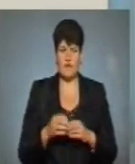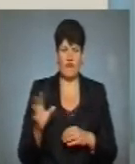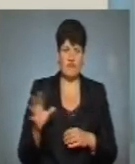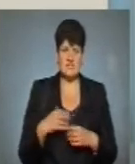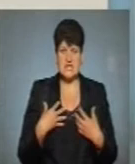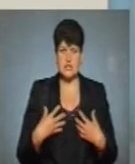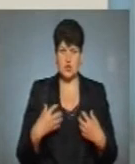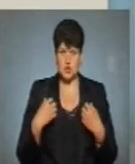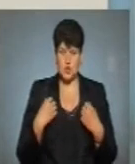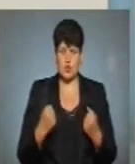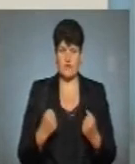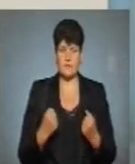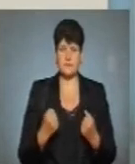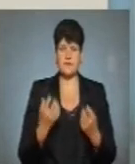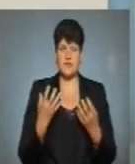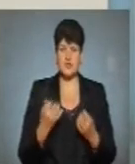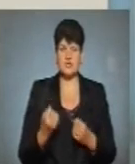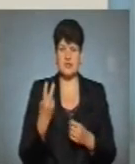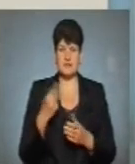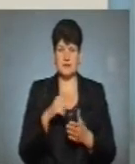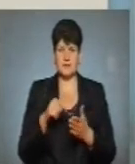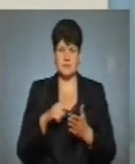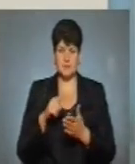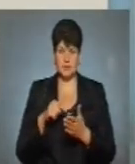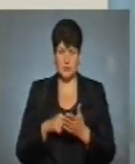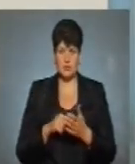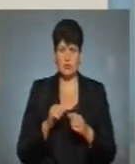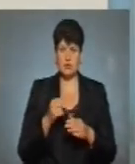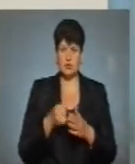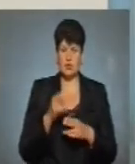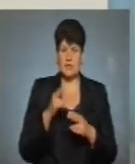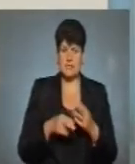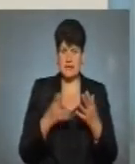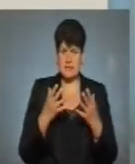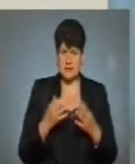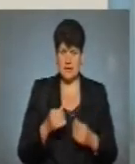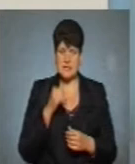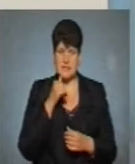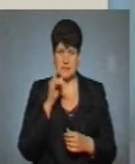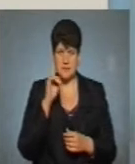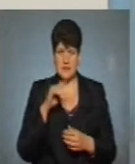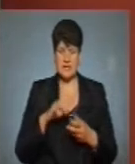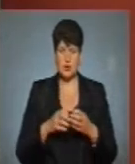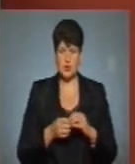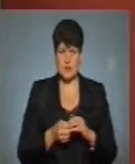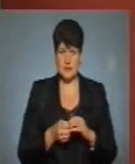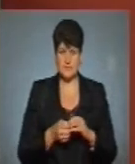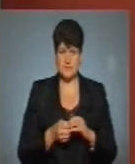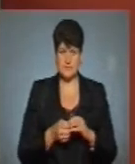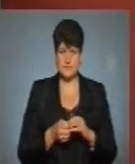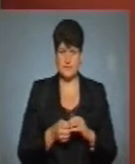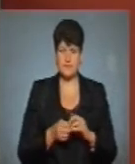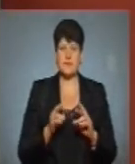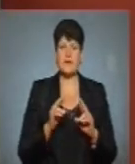здорові, ще дві підозри, десь може до кінця дня, бо завтра ми будемо знати результат. І